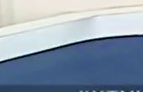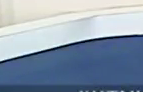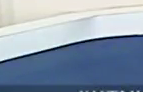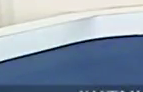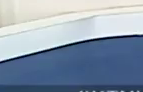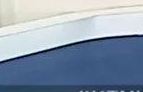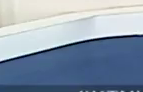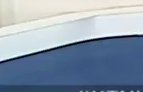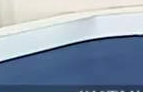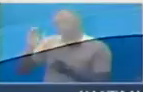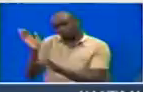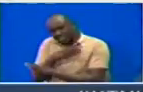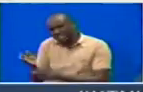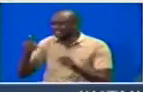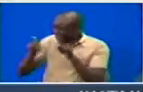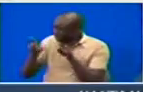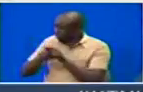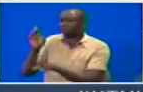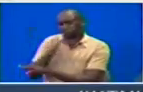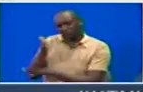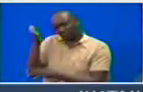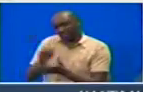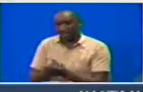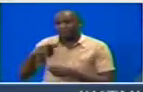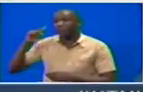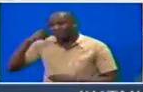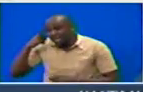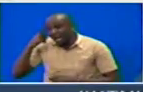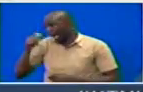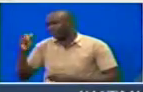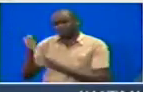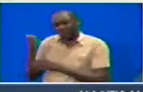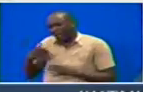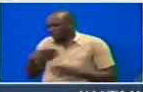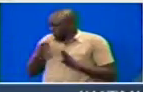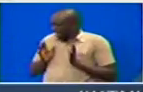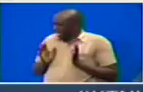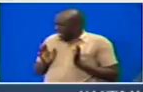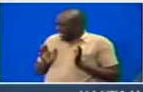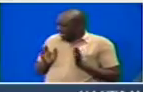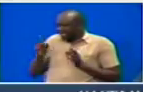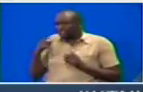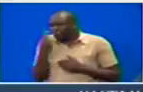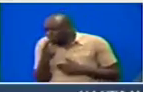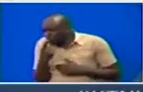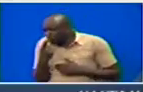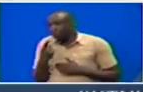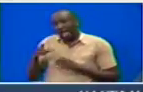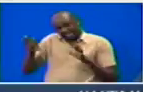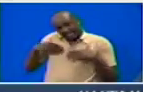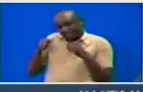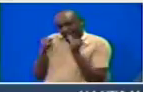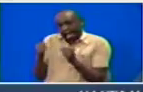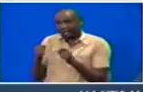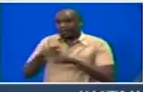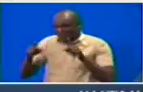fulani, wanataka uendelee kuimba huo wimbo. Ukitoa nyingine inachukua muda ili wapate kuipokea.